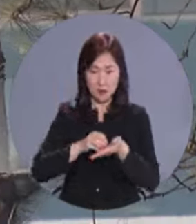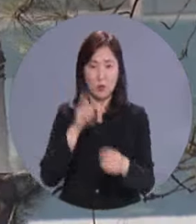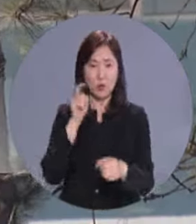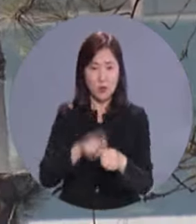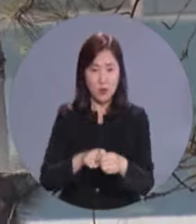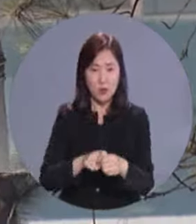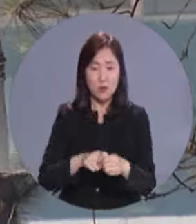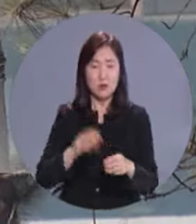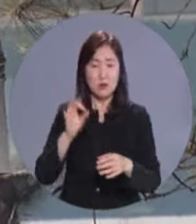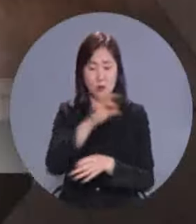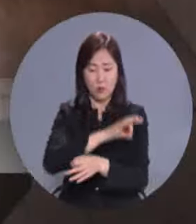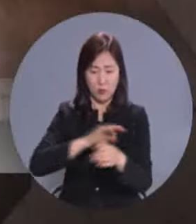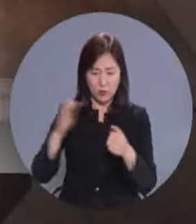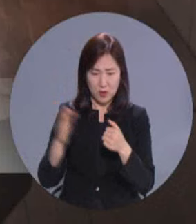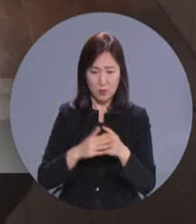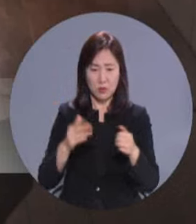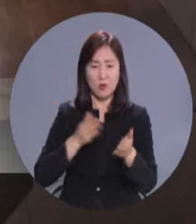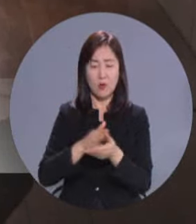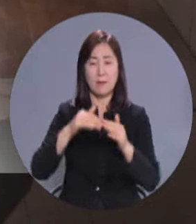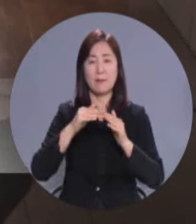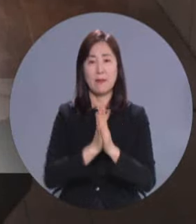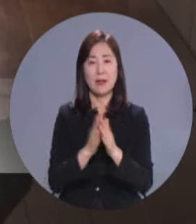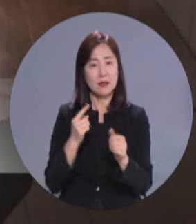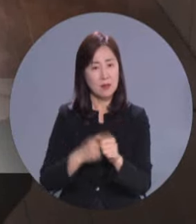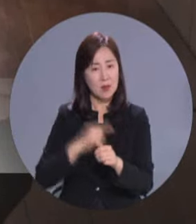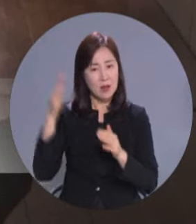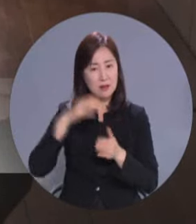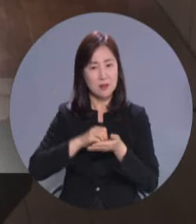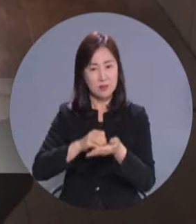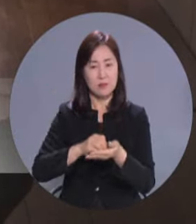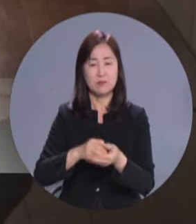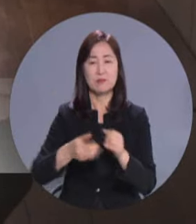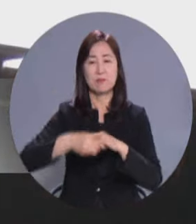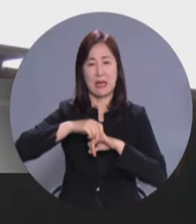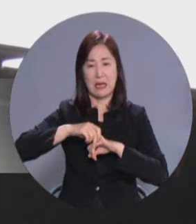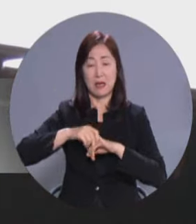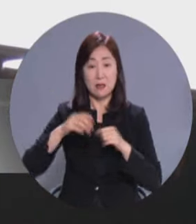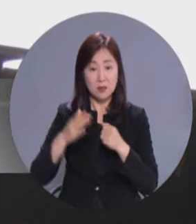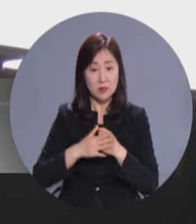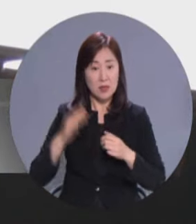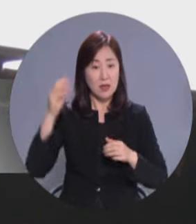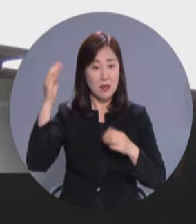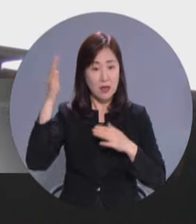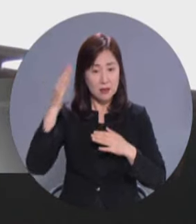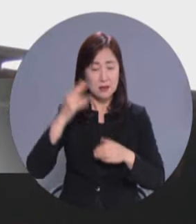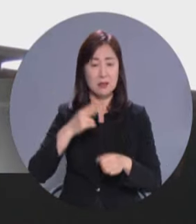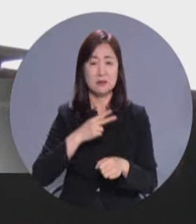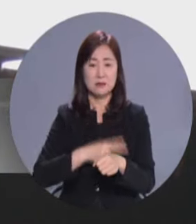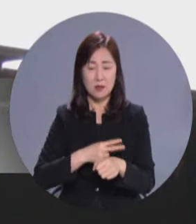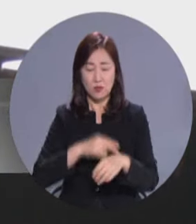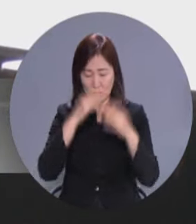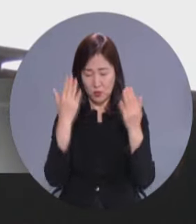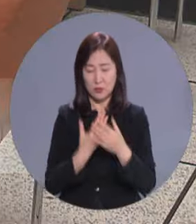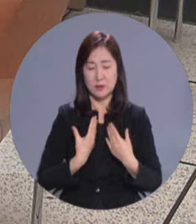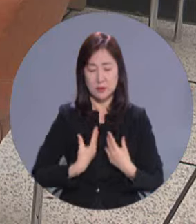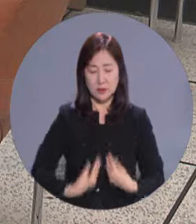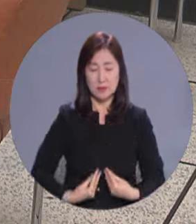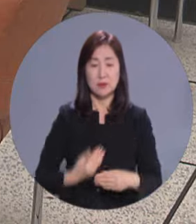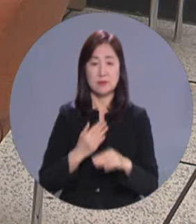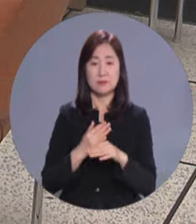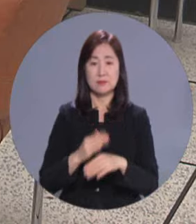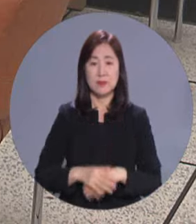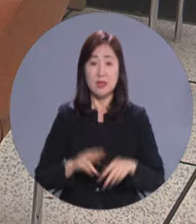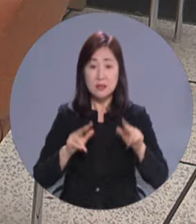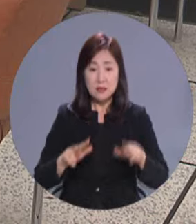학과 폐지를 결정하고 신입생을 받지 않겠다고 밝혀 학생과 교사 모두 막막한 상황입니다